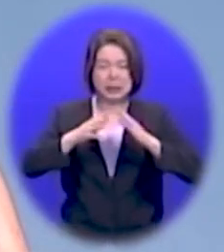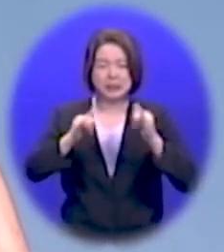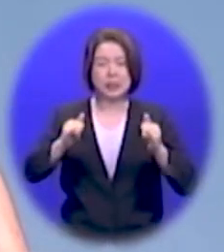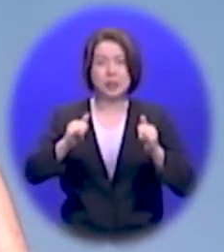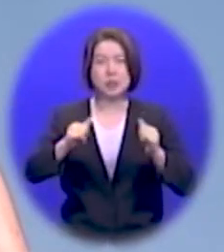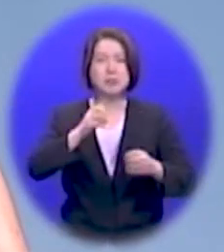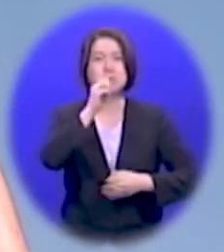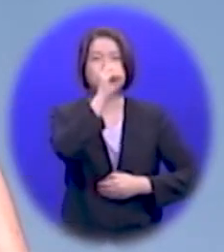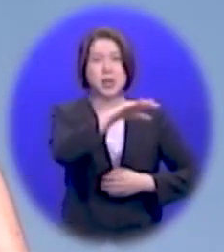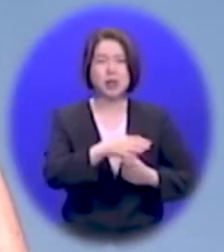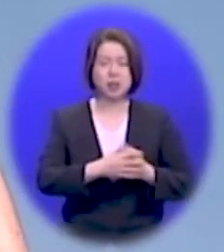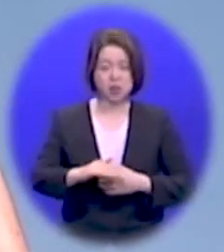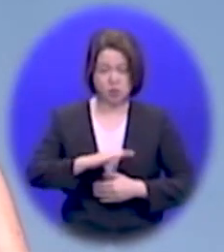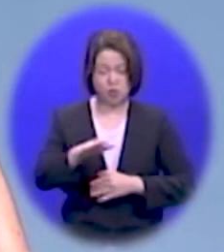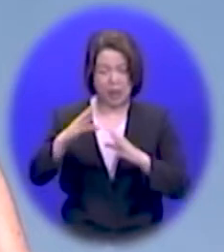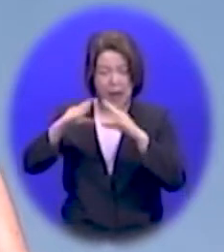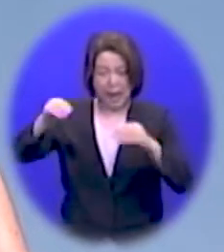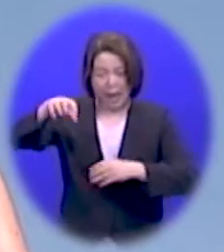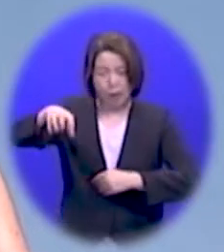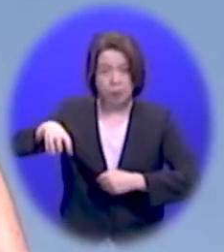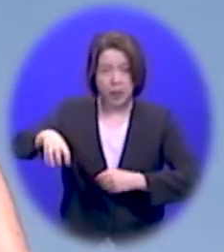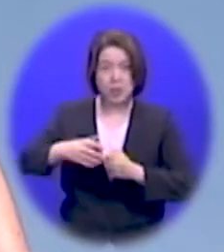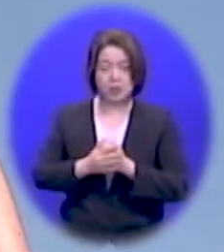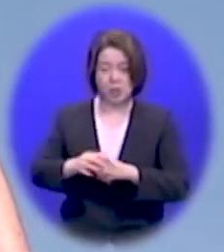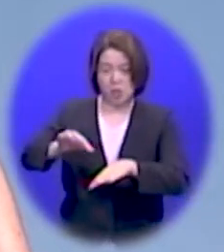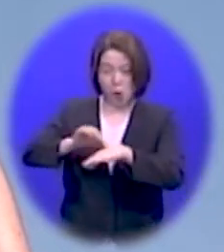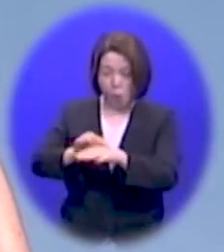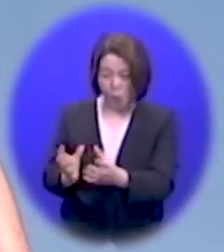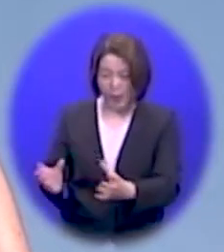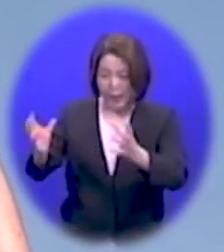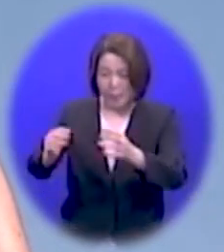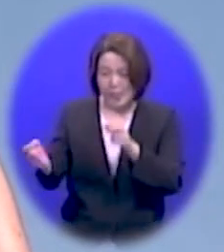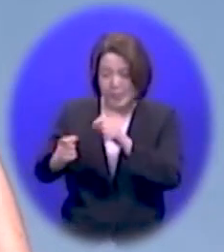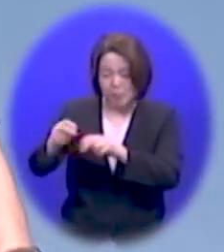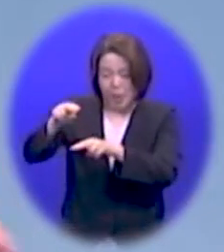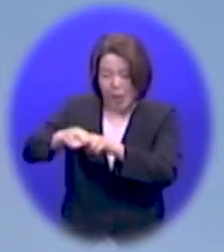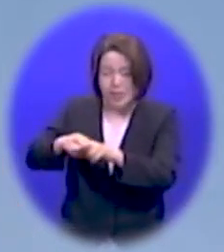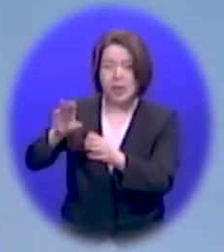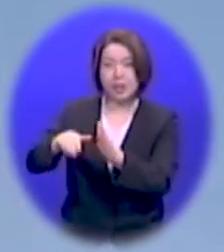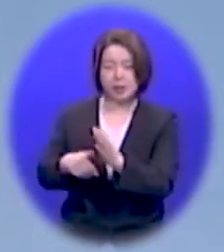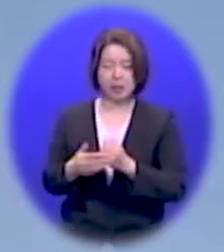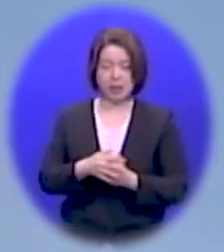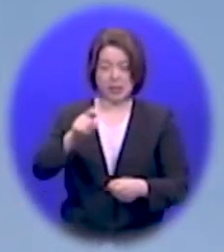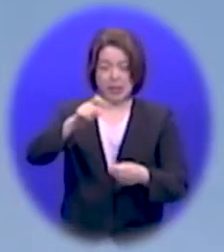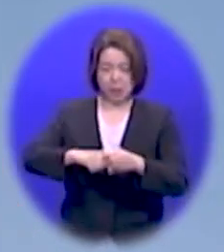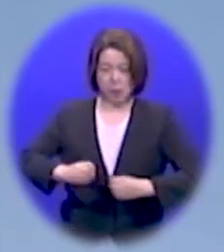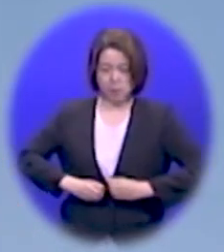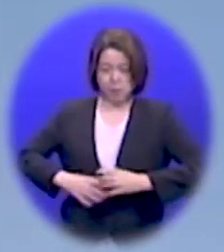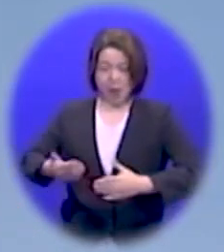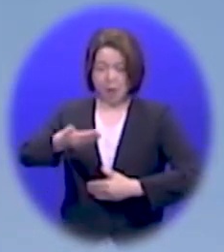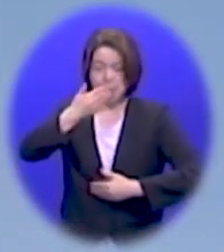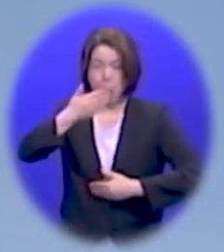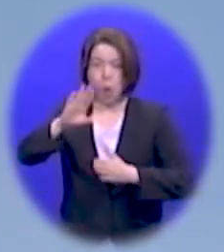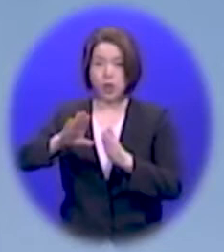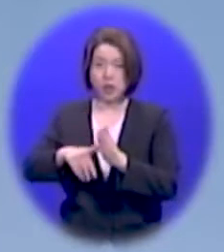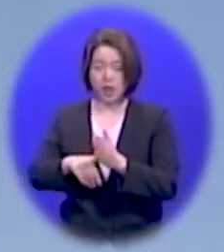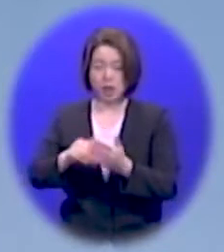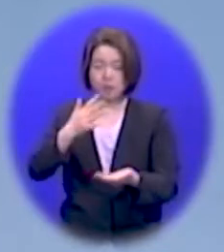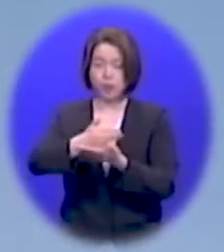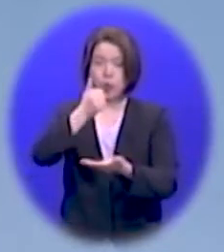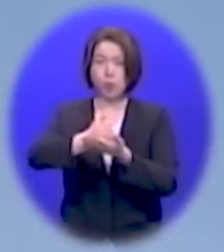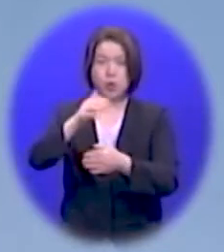우리가 애굽 땅에서 고기 가마 곁에 앉아있던 대화 떡을 배불리 먹던 때에 여호와의 손에